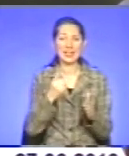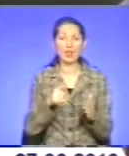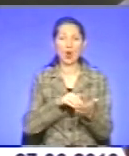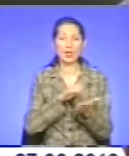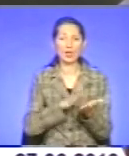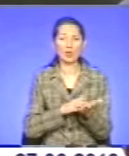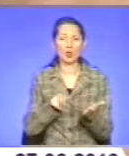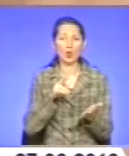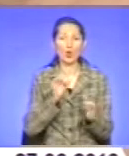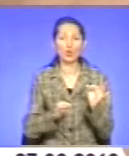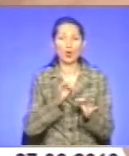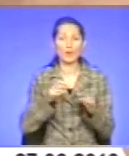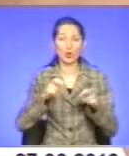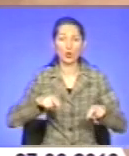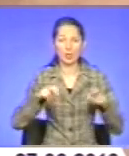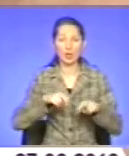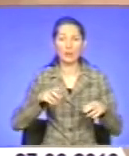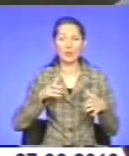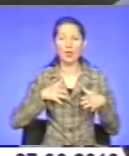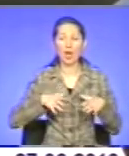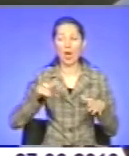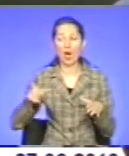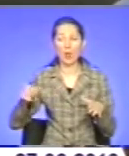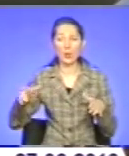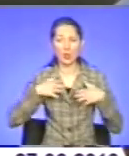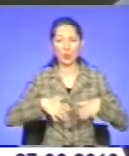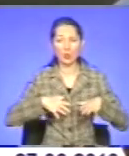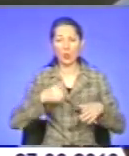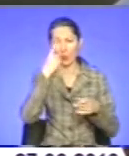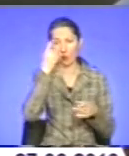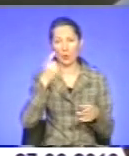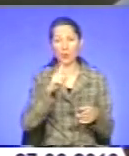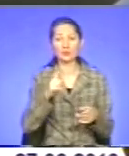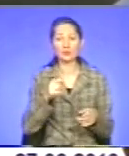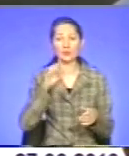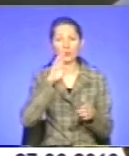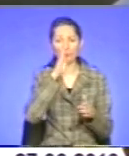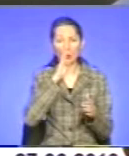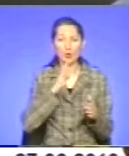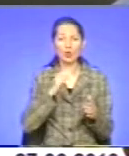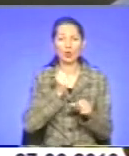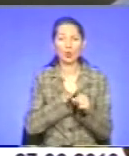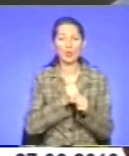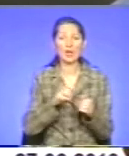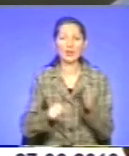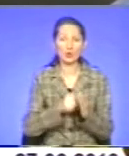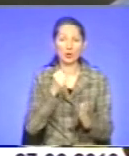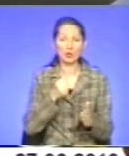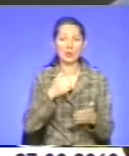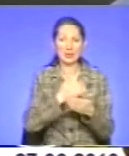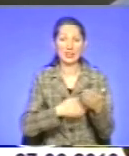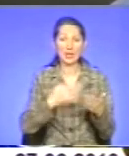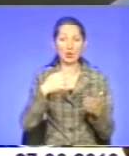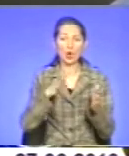досудового розслідування. Громадянину Грузії повідомлено про підозру за вчинення злочину, передбаченого частиною 2 статті 149